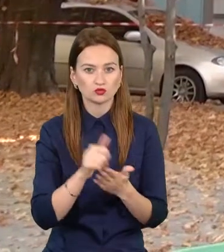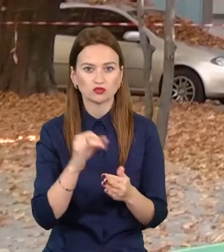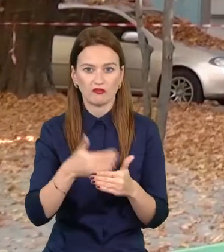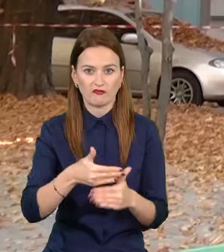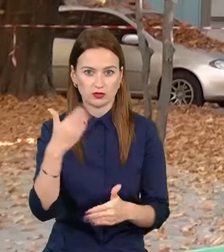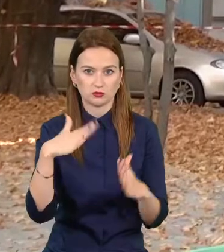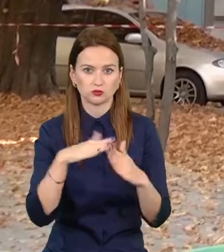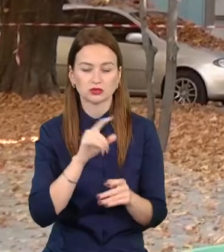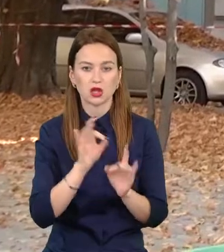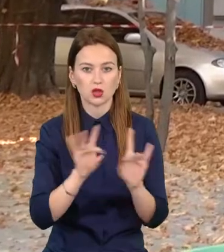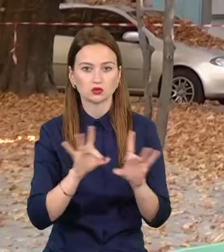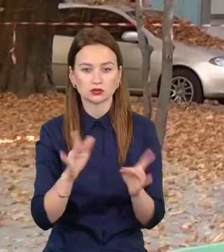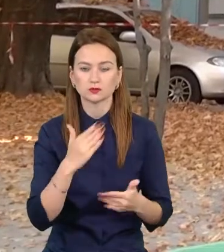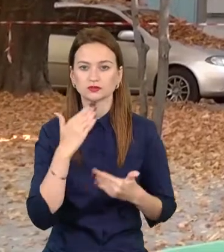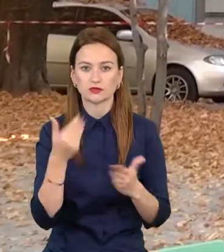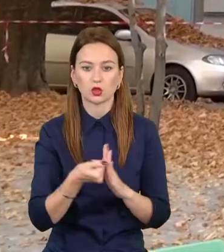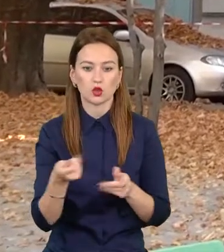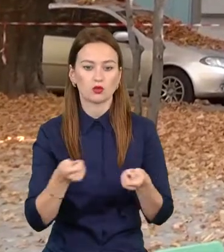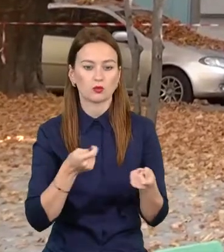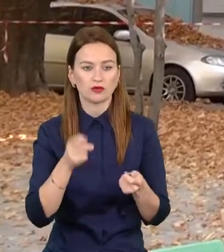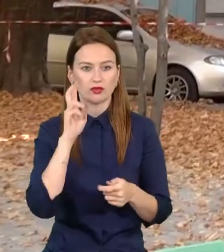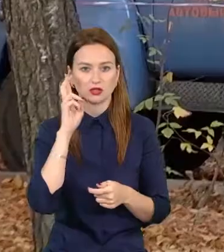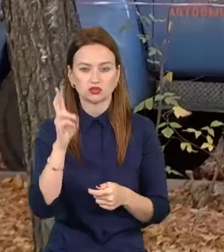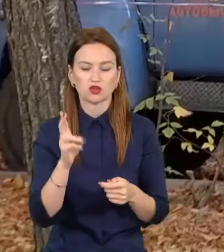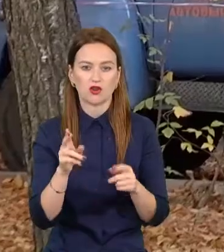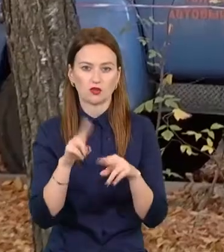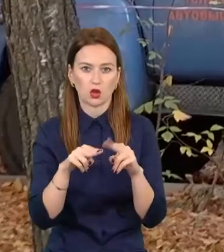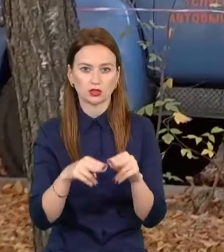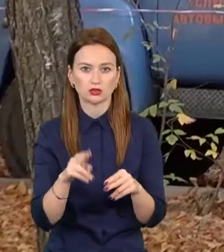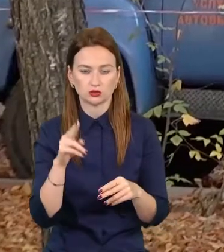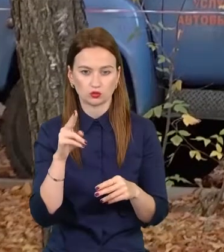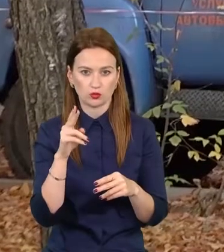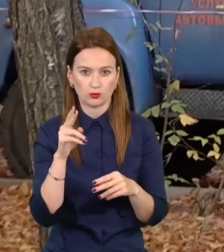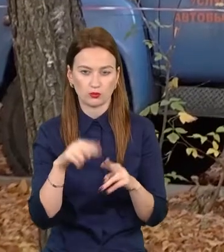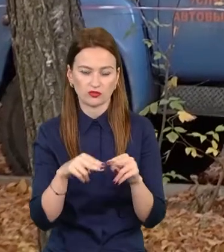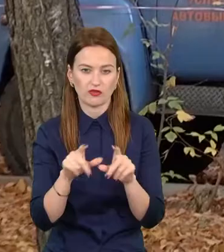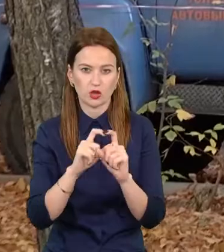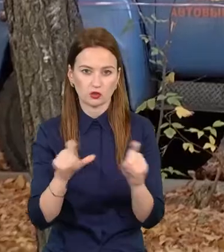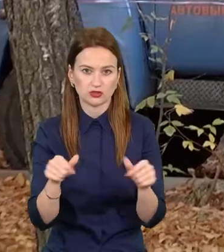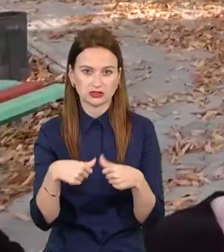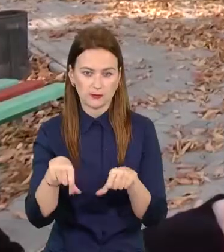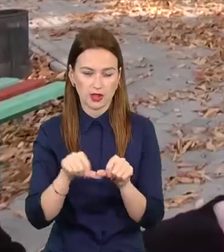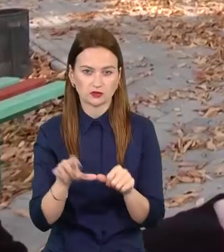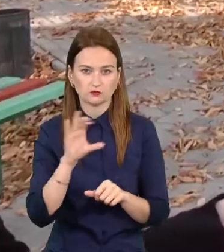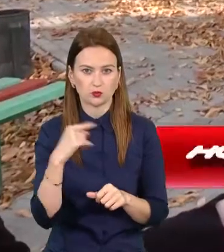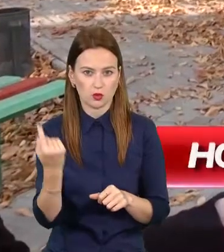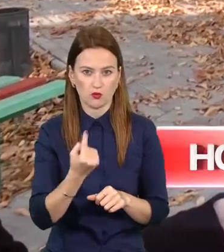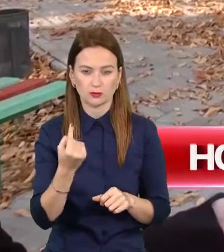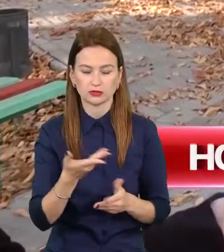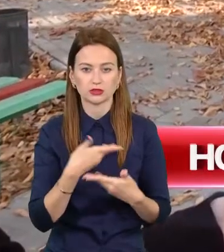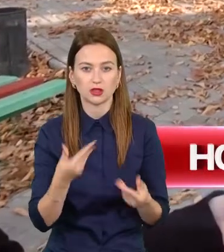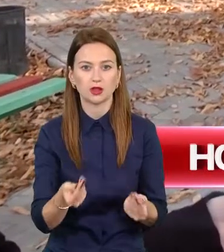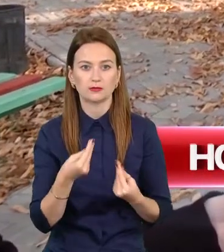За роз'ясненнями, мешканці зверталися до управління Державної архітектурно-будівельної інспекції у Сумській області. Нам дали